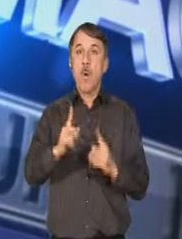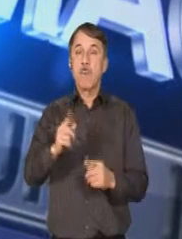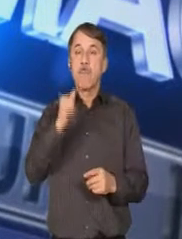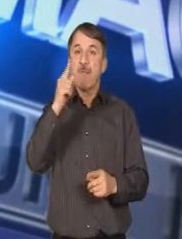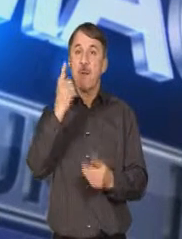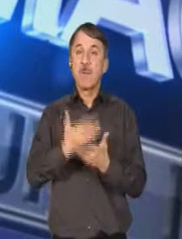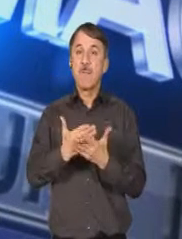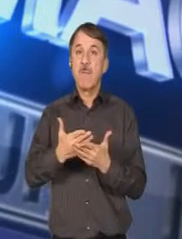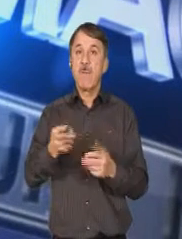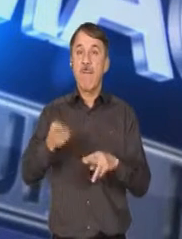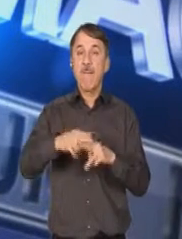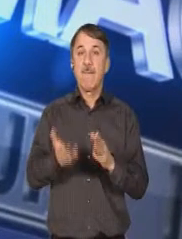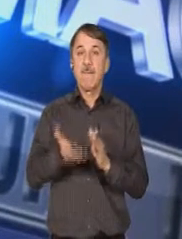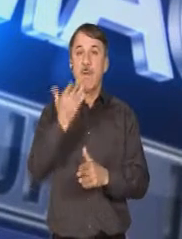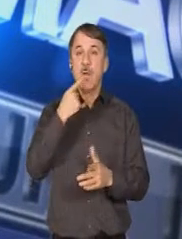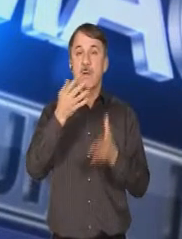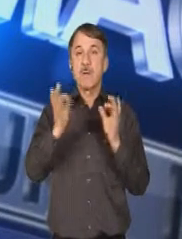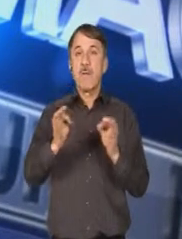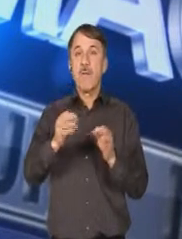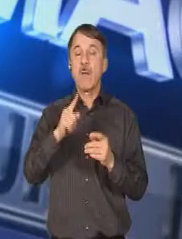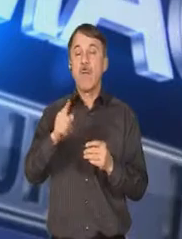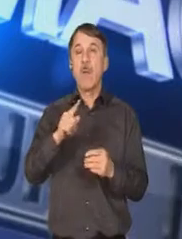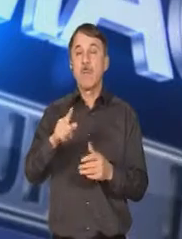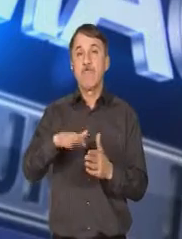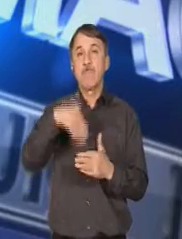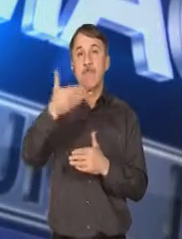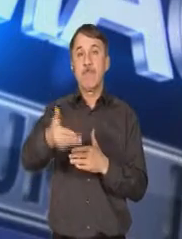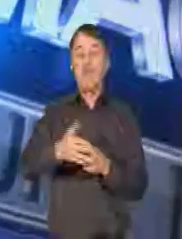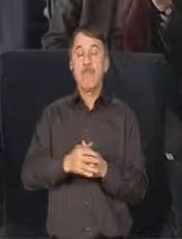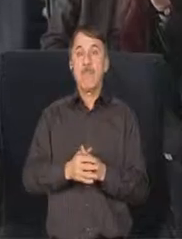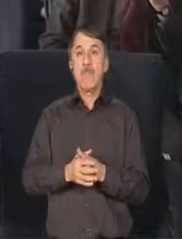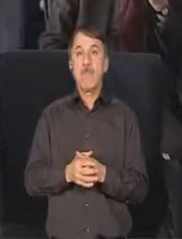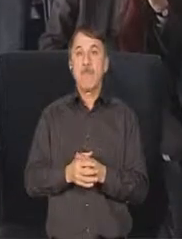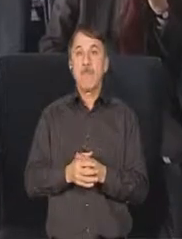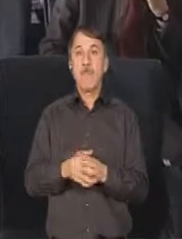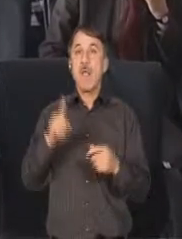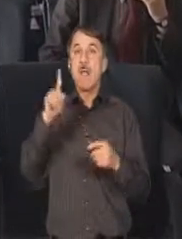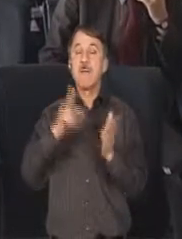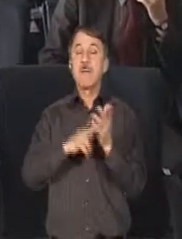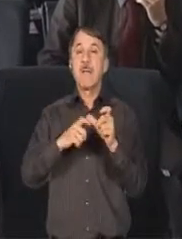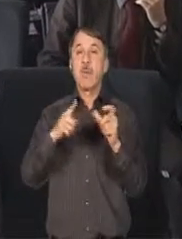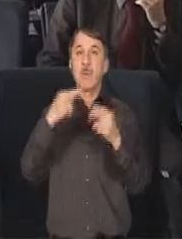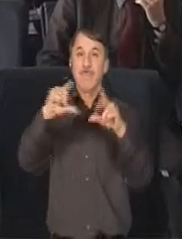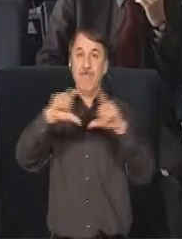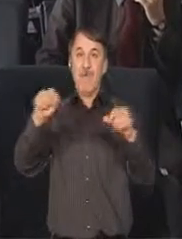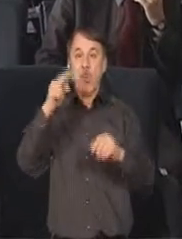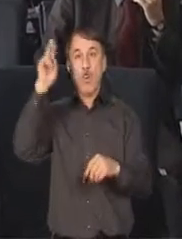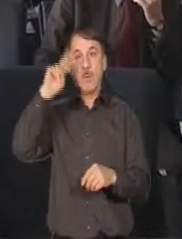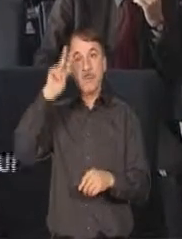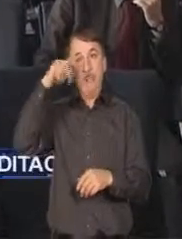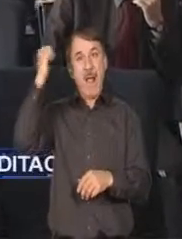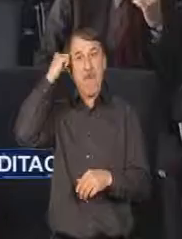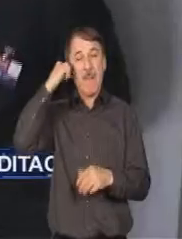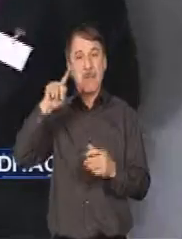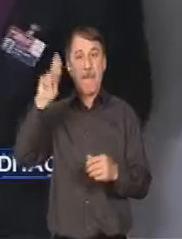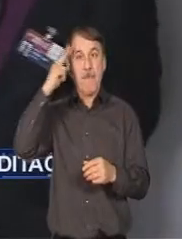postane prva ustanova koja je dobila sertifikat o akreditaciji. Institut za kardiovaskularne bolesti u